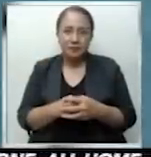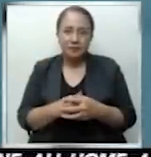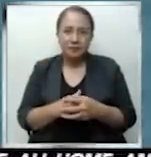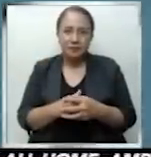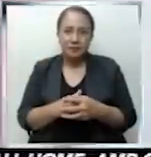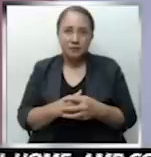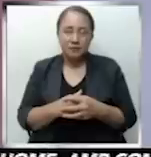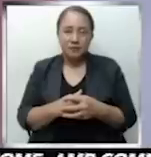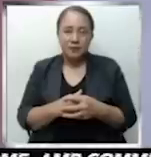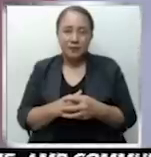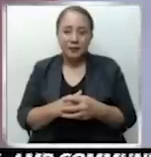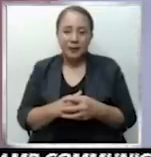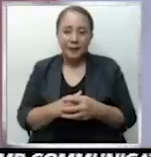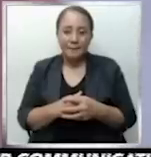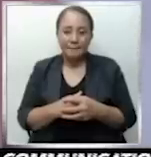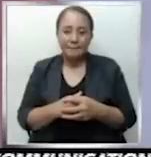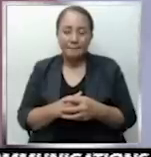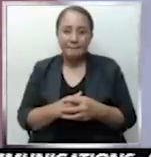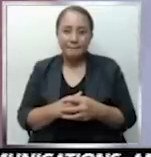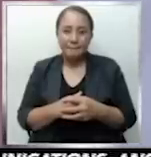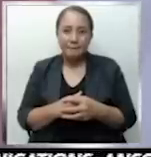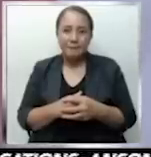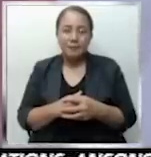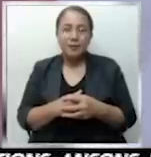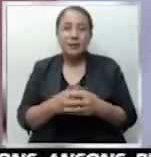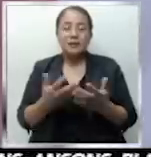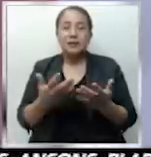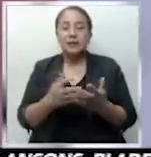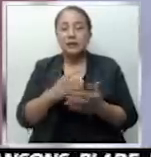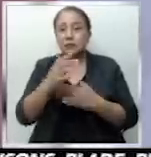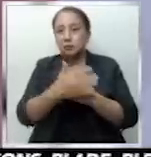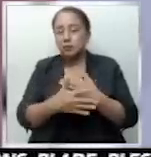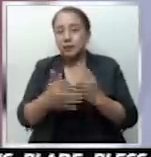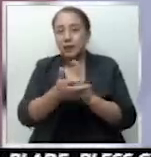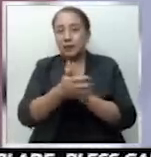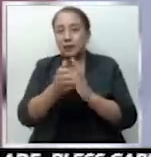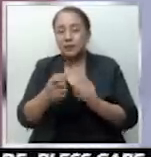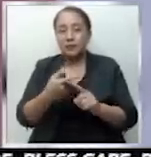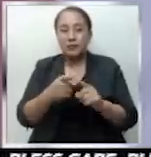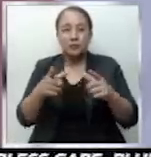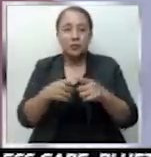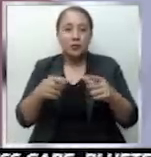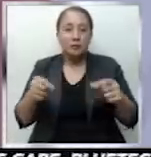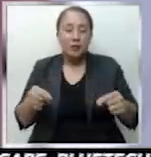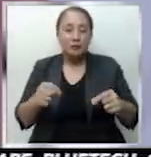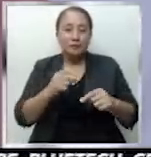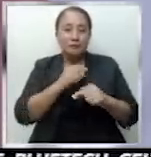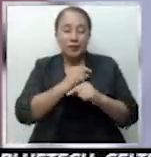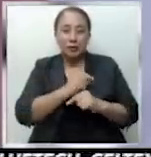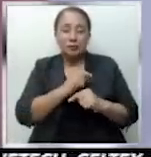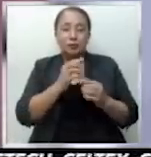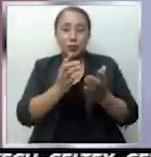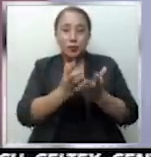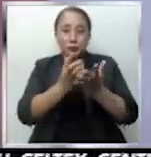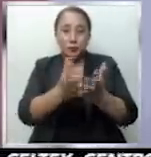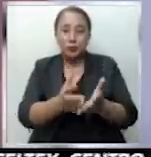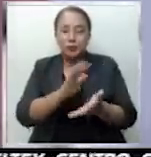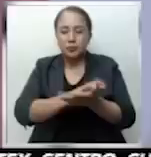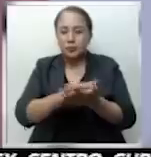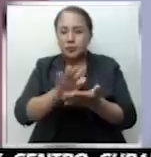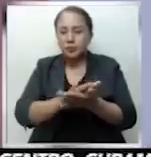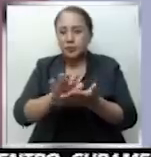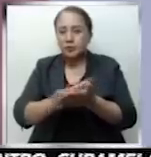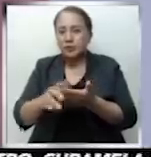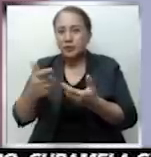Oras. Nasa bansa na po ang ilang eksperto mula sa Japan Coast Guard para tumulong sa paglinis ng oil spill